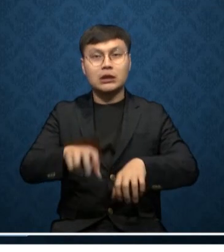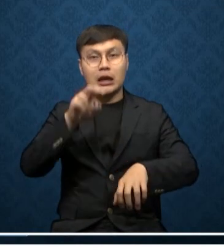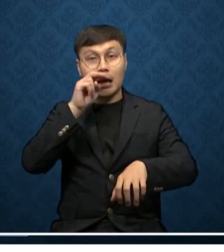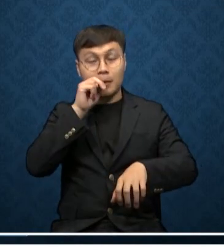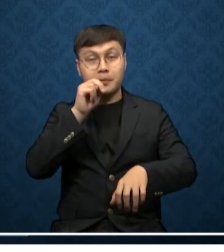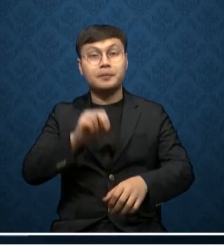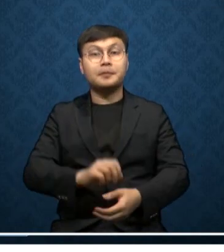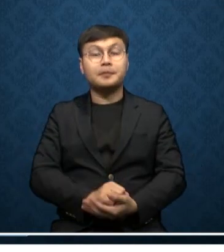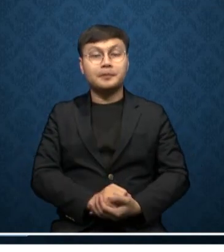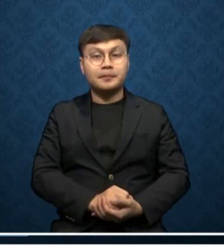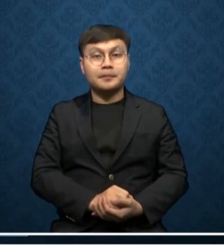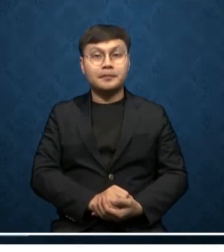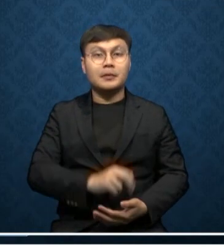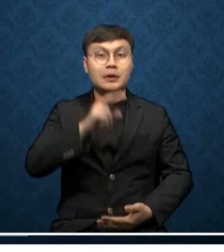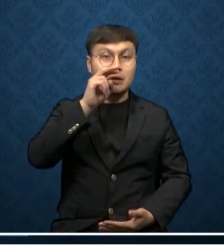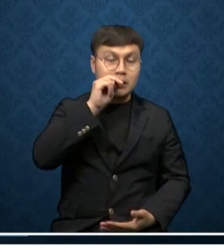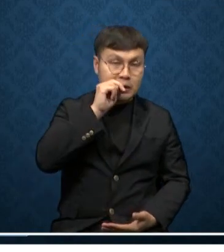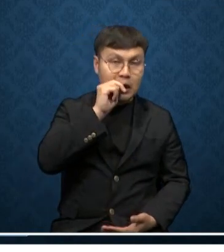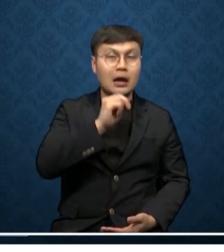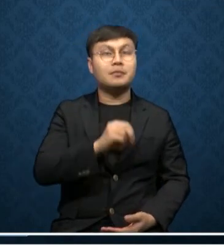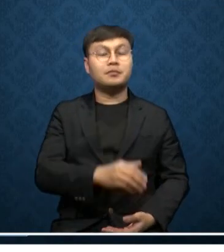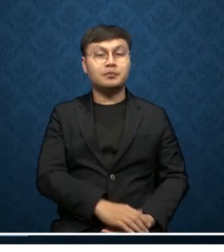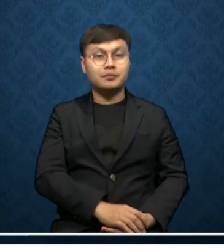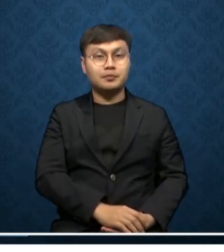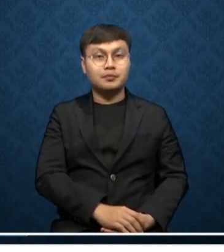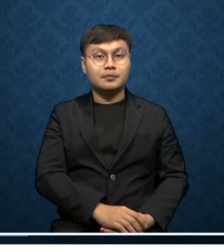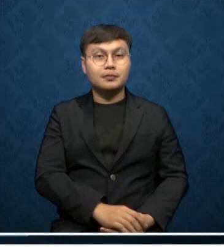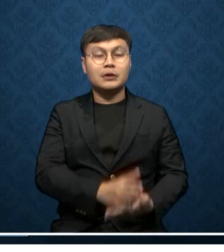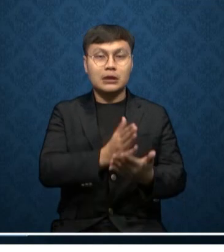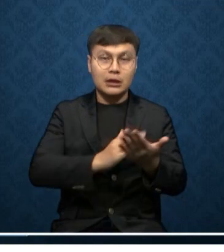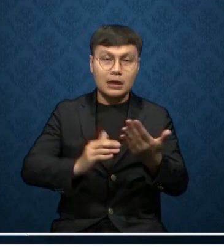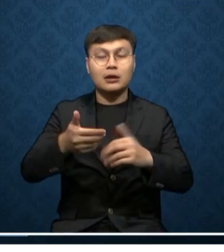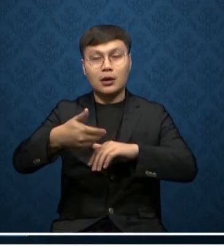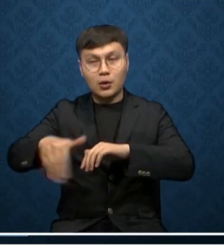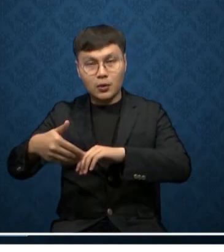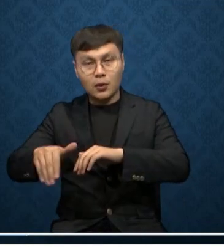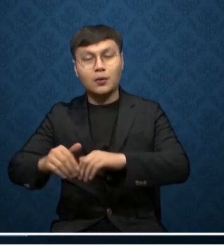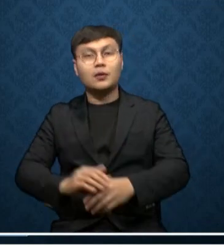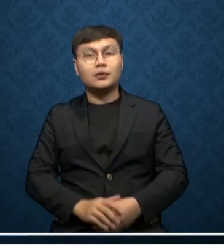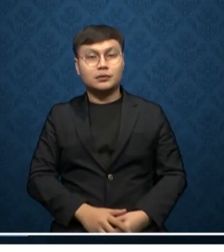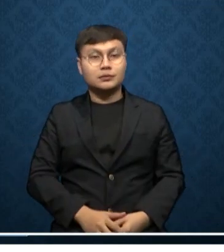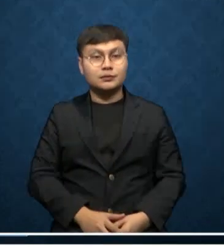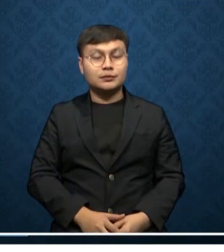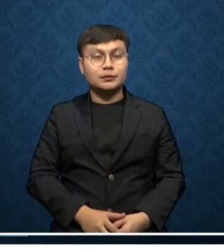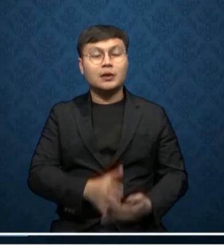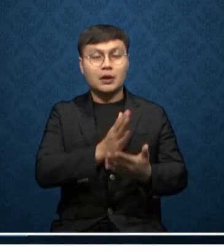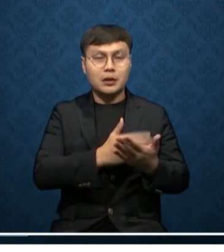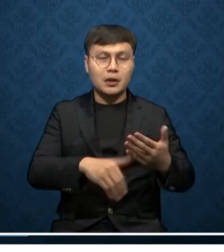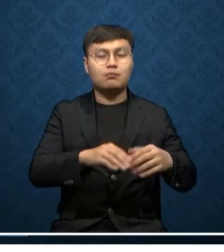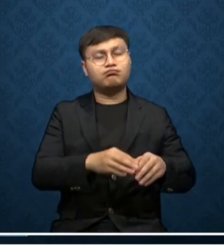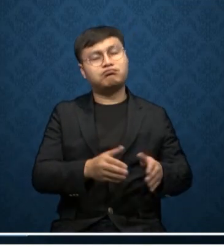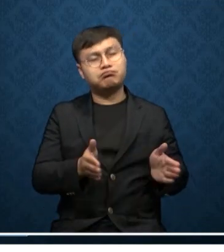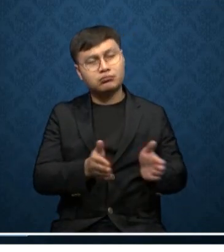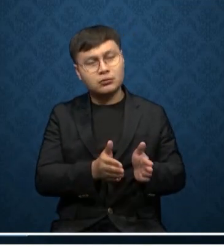รวมทั้งน้ำในเขตชลปทานและนอกเขตชลปทานท่านประธานครับสำหรับในเขตชลปทานอาจจะขยายตัวได้ไม่มากข้อ